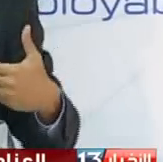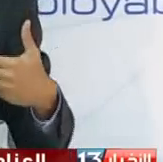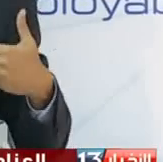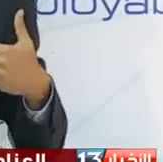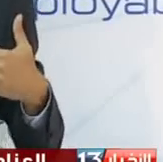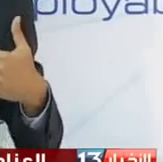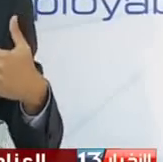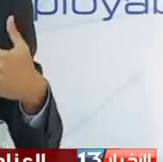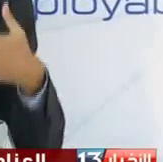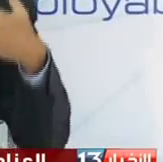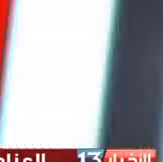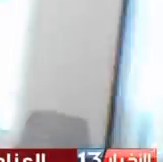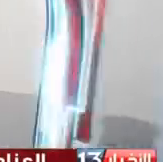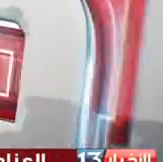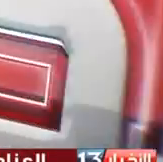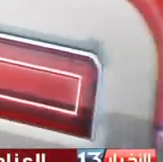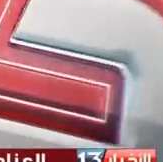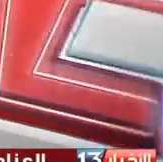المنح.